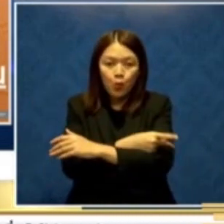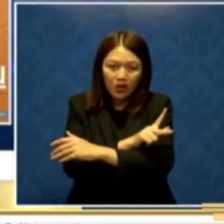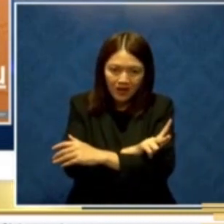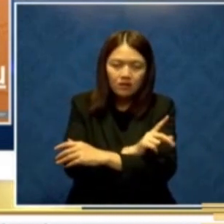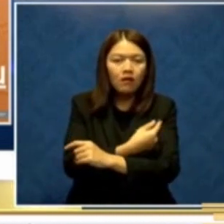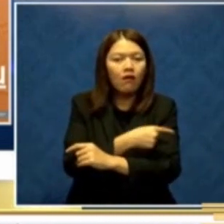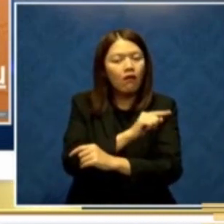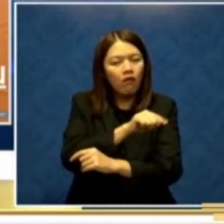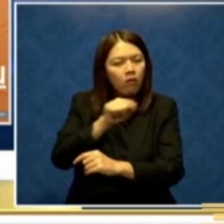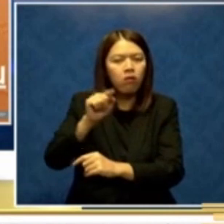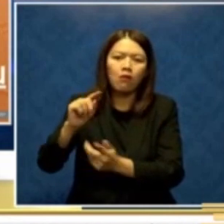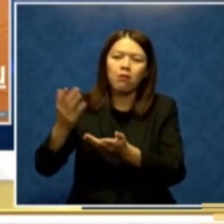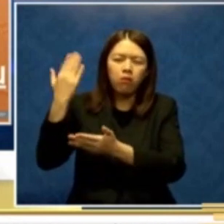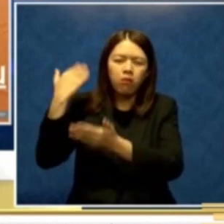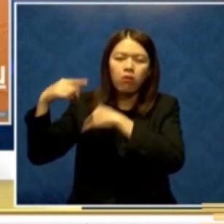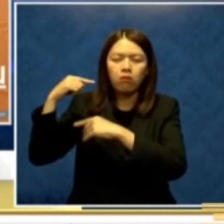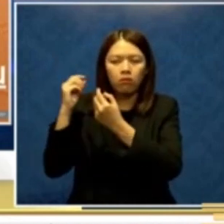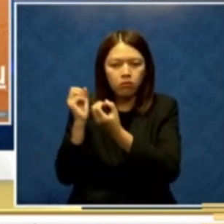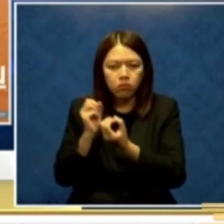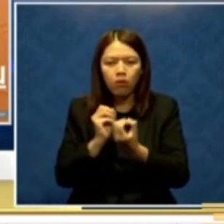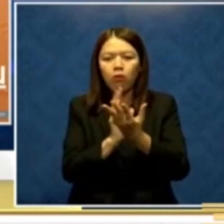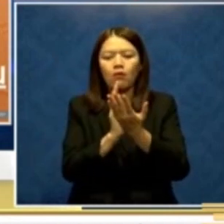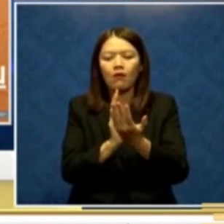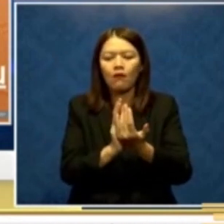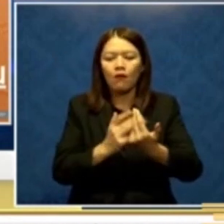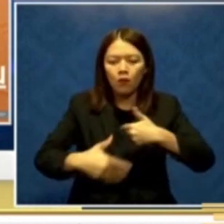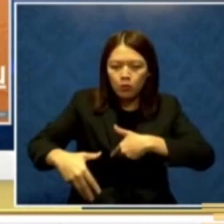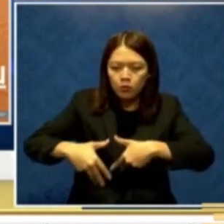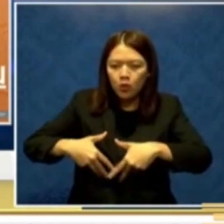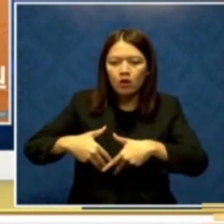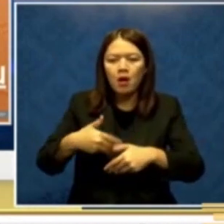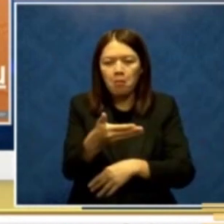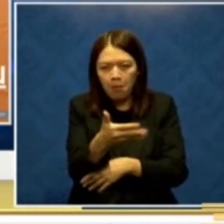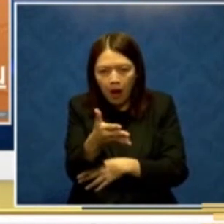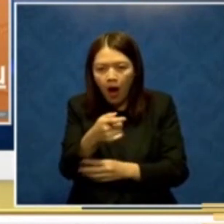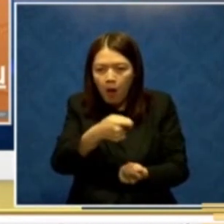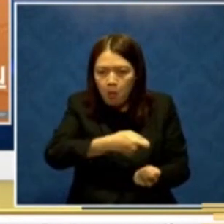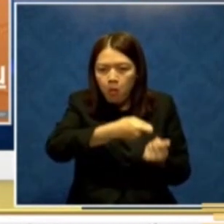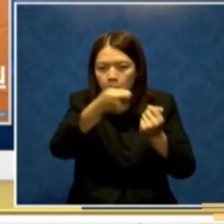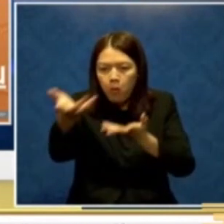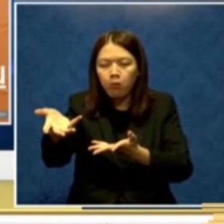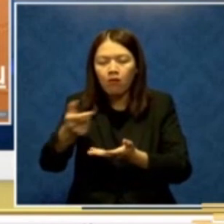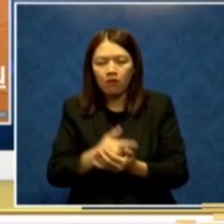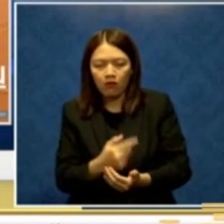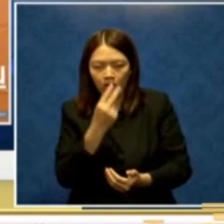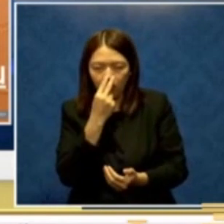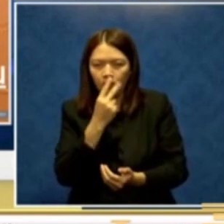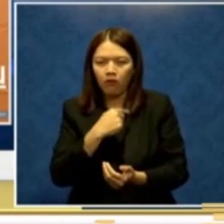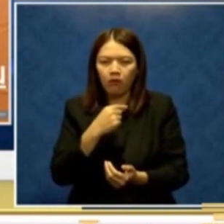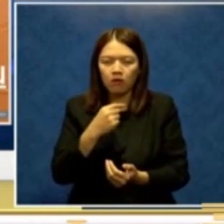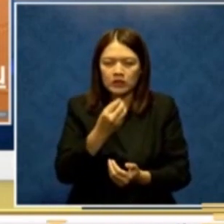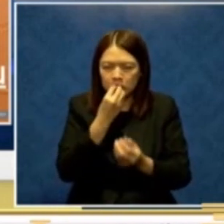หลายครั้งก่อนหน้าซึงส่งกวนกระทบให้เช้าประมงในการหาปลาและความมั่นใจในการ